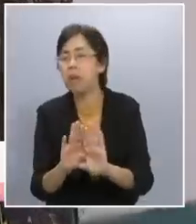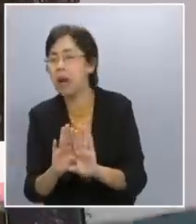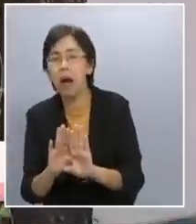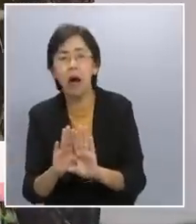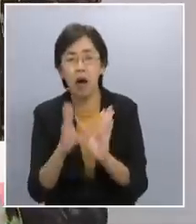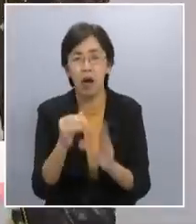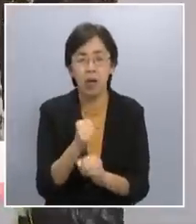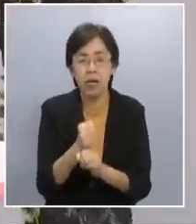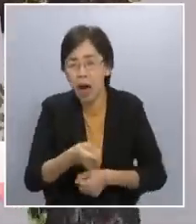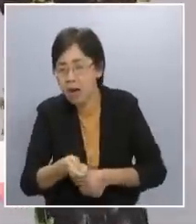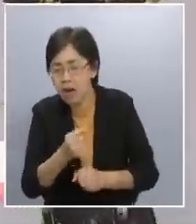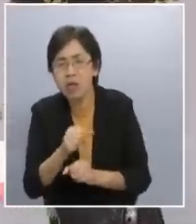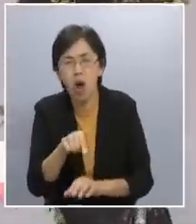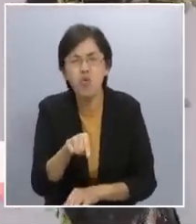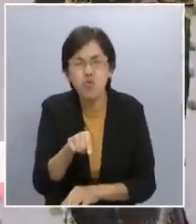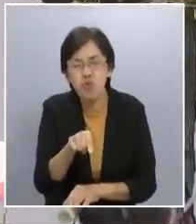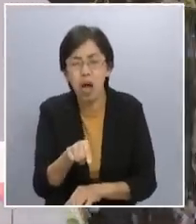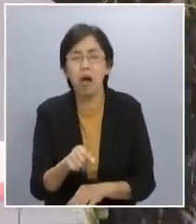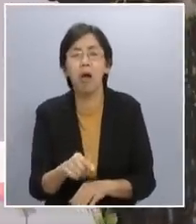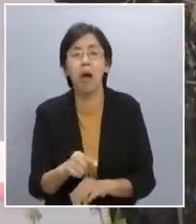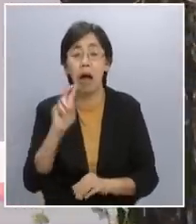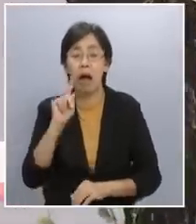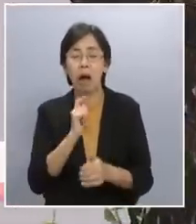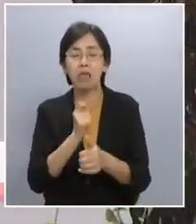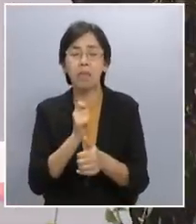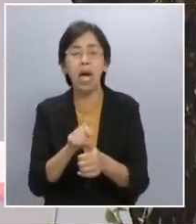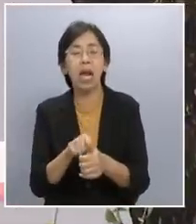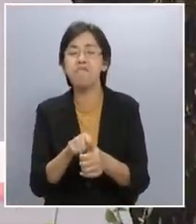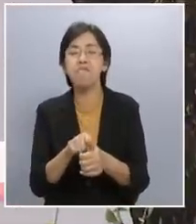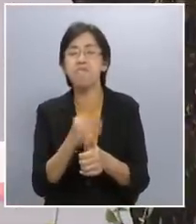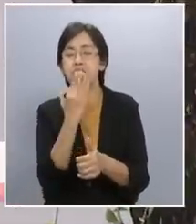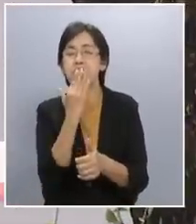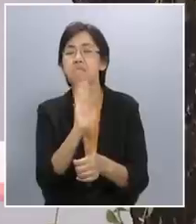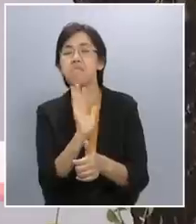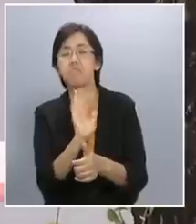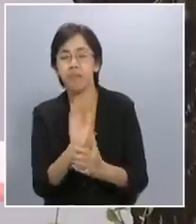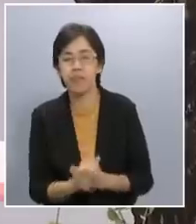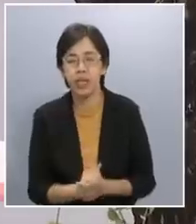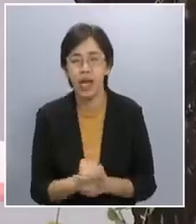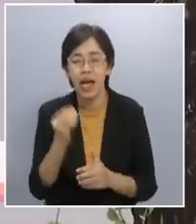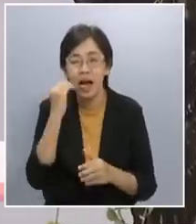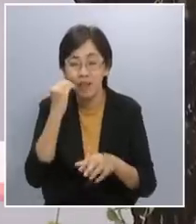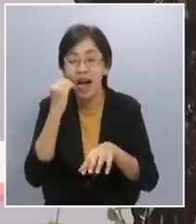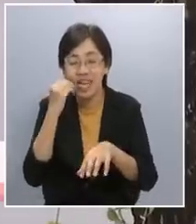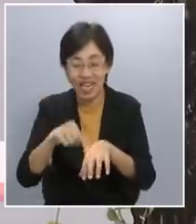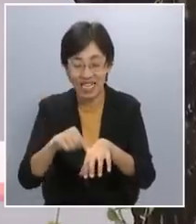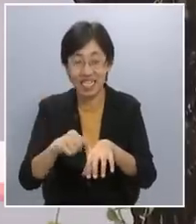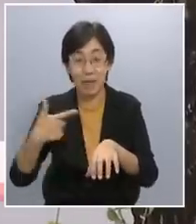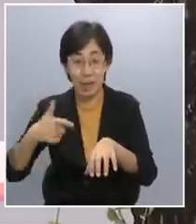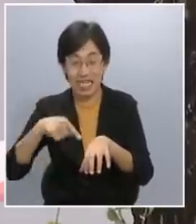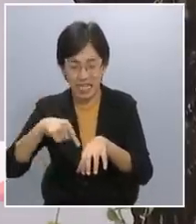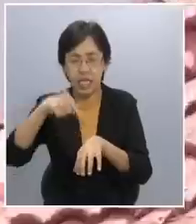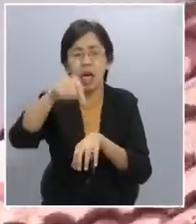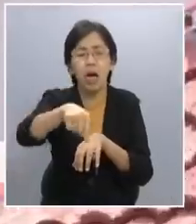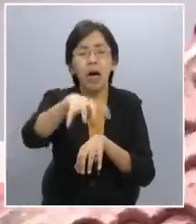แต่ว่าแม่บ้านปฏิเสธที่จะพูดคุยกับสื่อมวลชนทีมข่าวก็เลยไปคุยกับเพื่อนบ้านอยู่ฝั่งตรงข้ามบ้านที่เกิดเหตุ